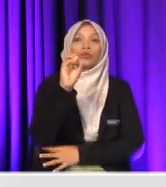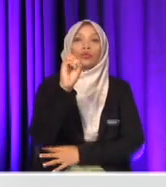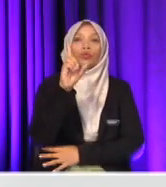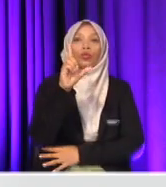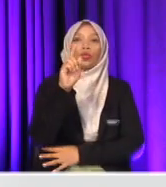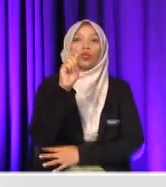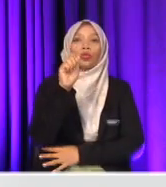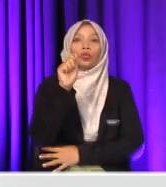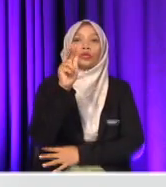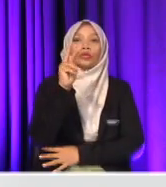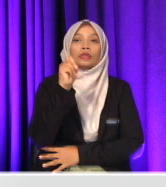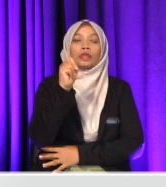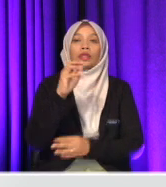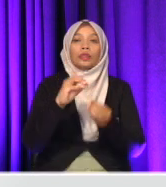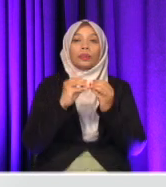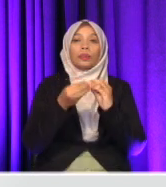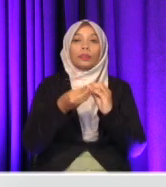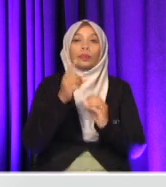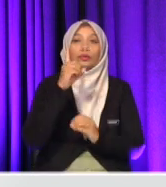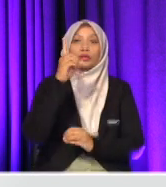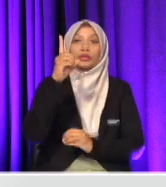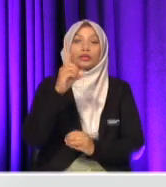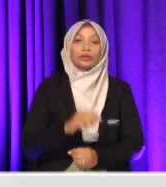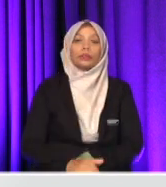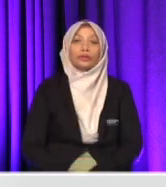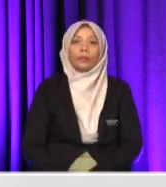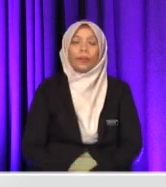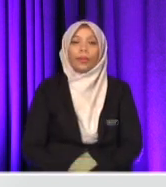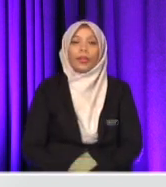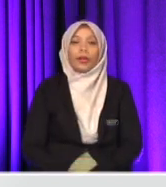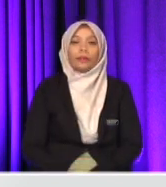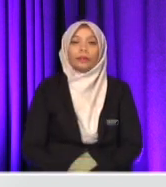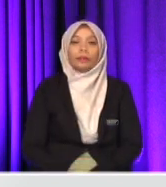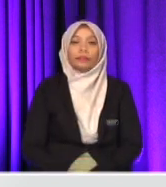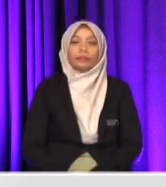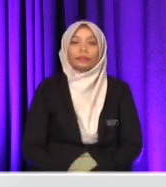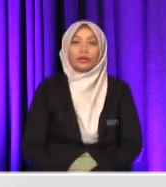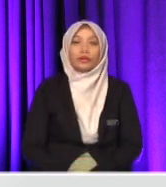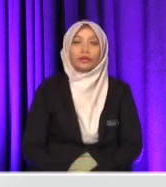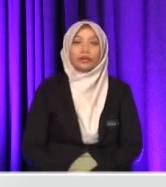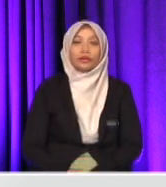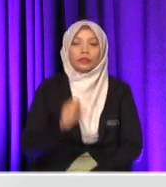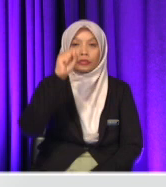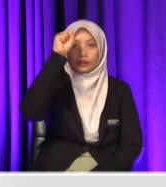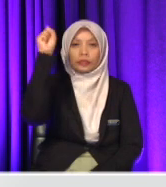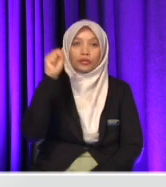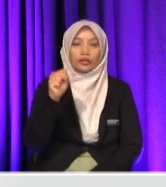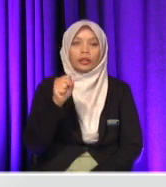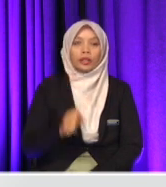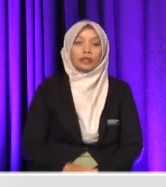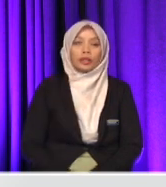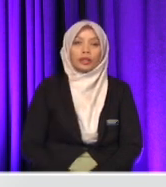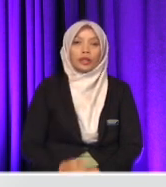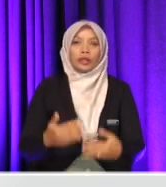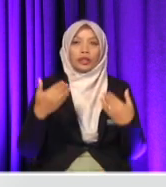Jawapan nombor 1 ialah osiloskop. Adalah osiloskop pula. Soalan jawapan nombor 1. Ni ada satu soalan